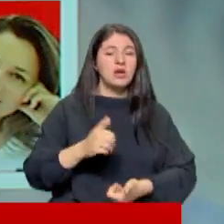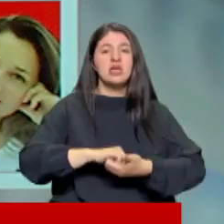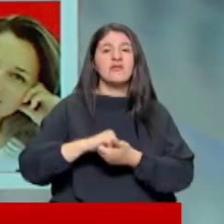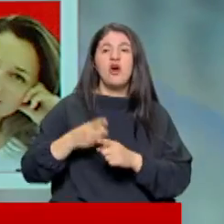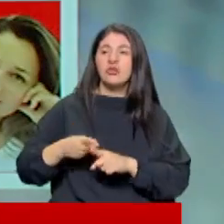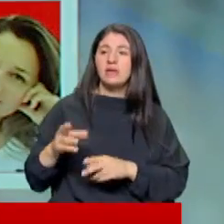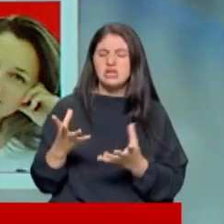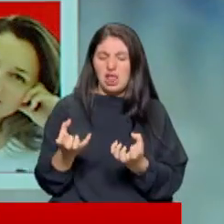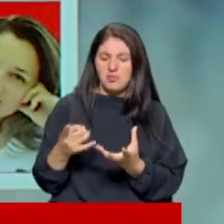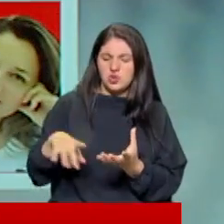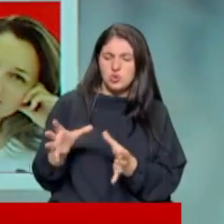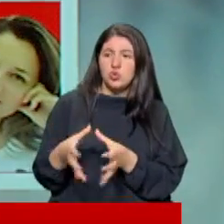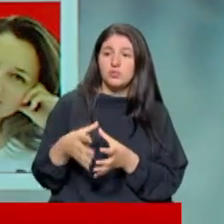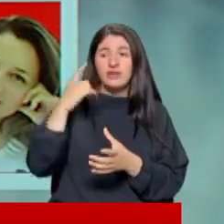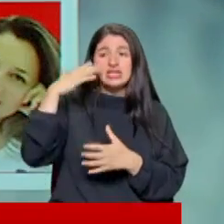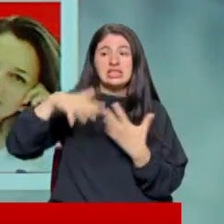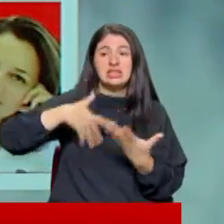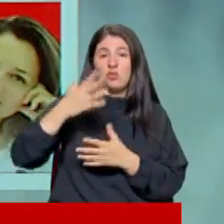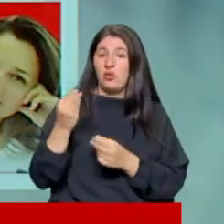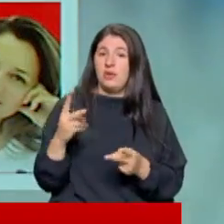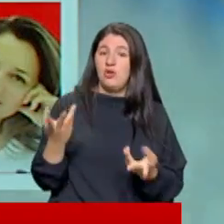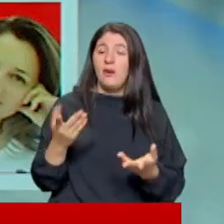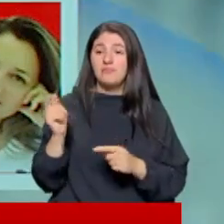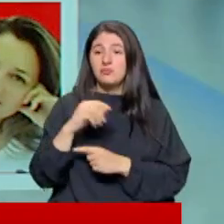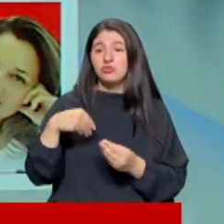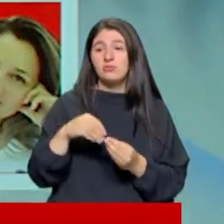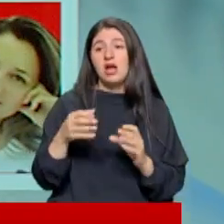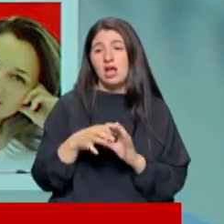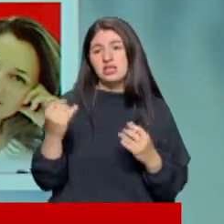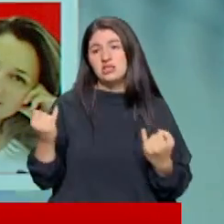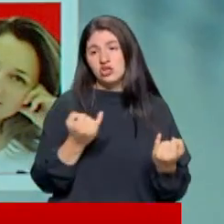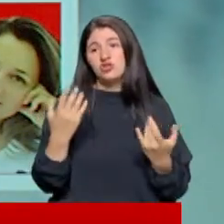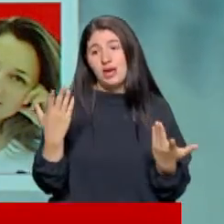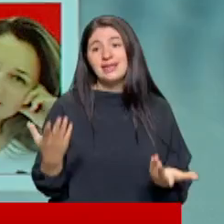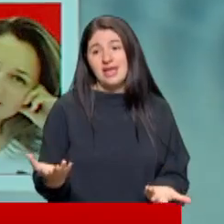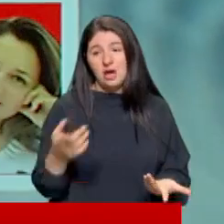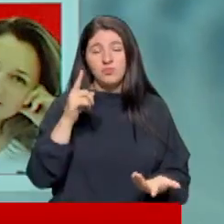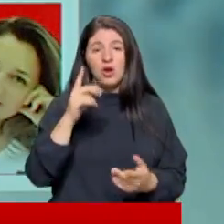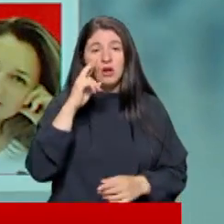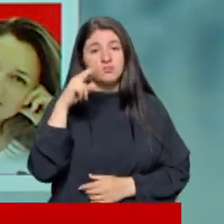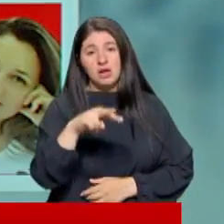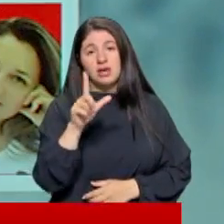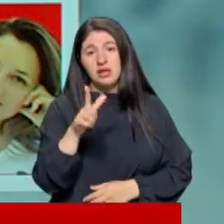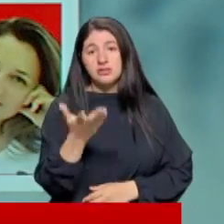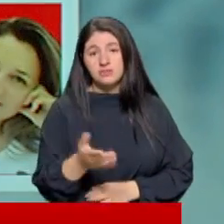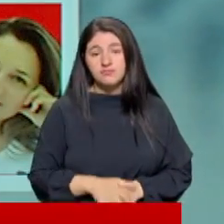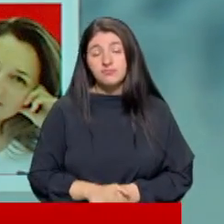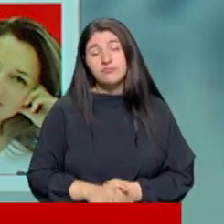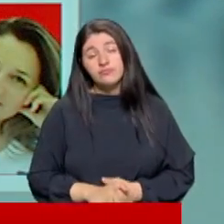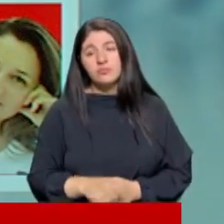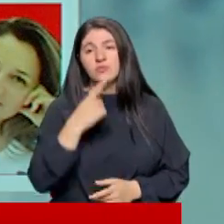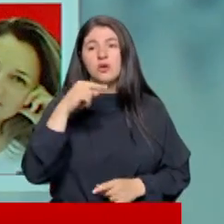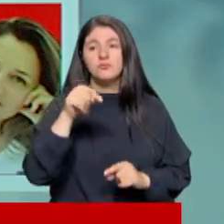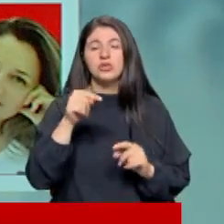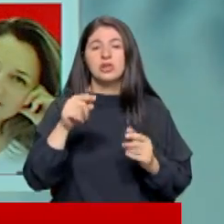gibi kalabalık bu grup kafa karıştırabiliyor. Memur zamlarına ilişkin tartışmaya da bu açıdan bakmak lazım diyor